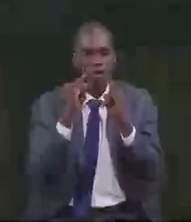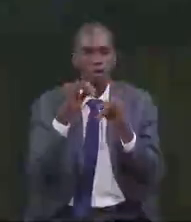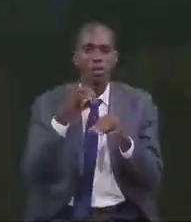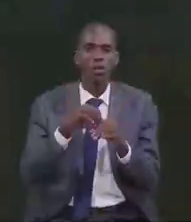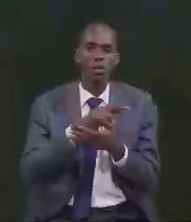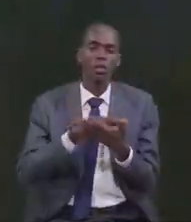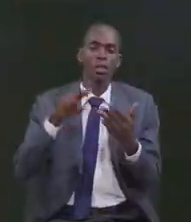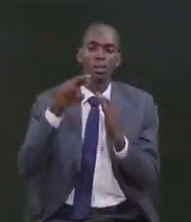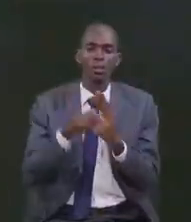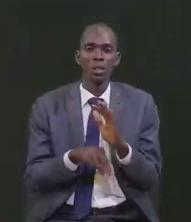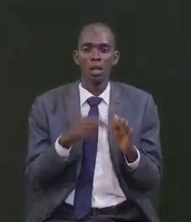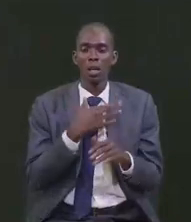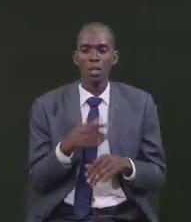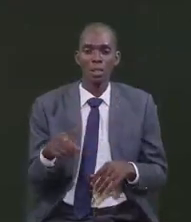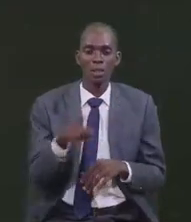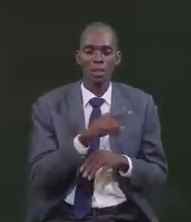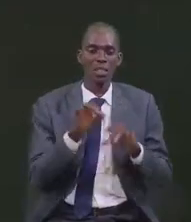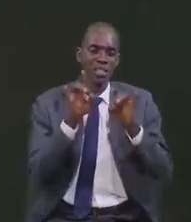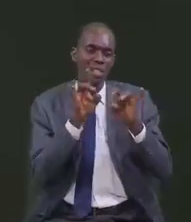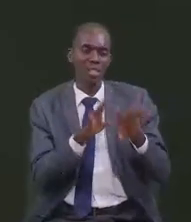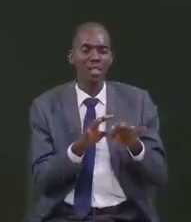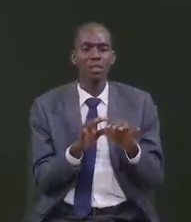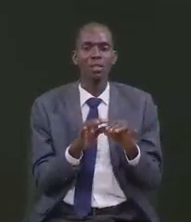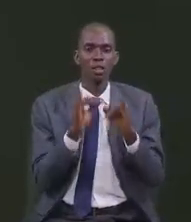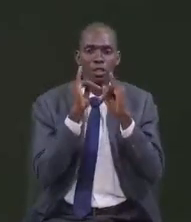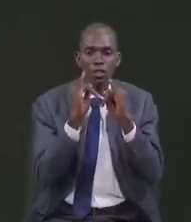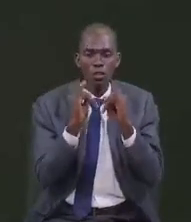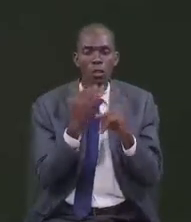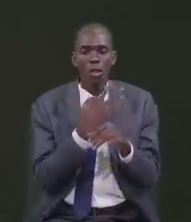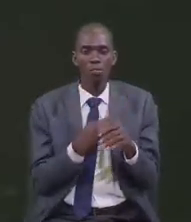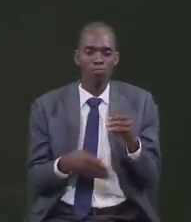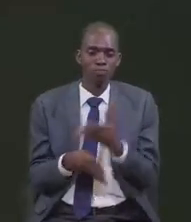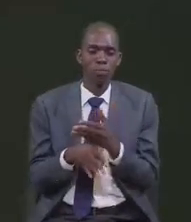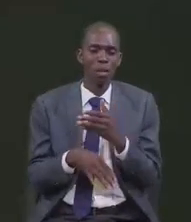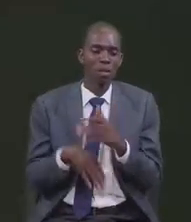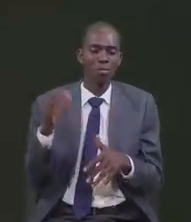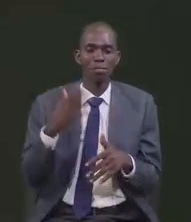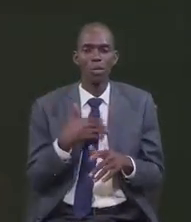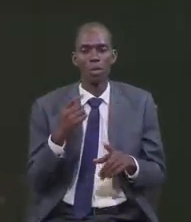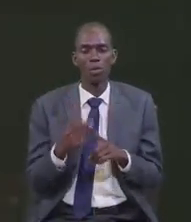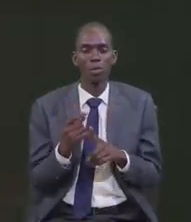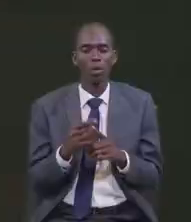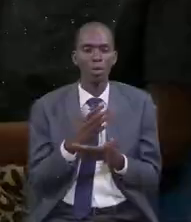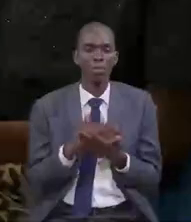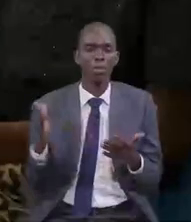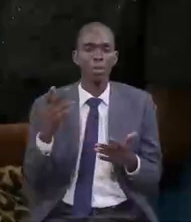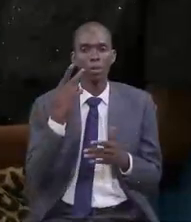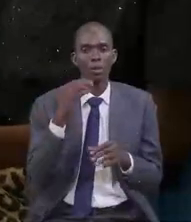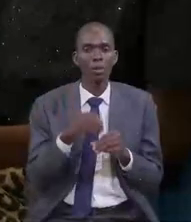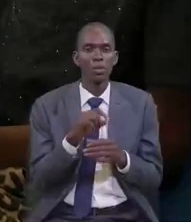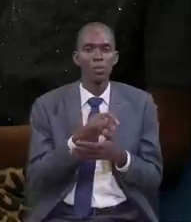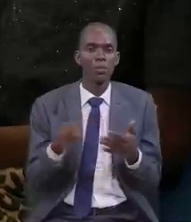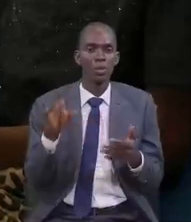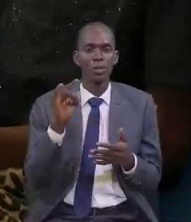Ils haïssent les instructions. Toi qui haïs les avis et qui jettes mes paroles derrière toi.